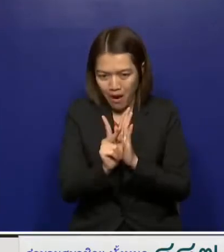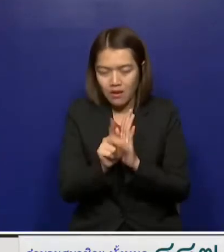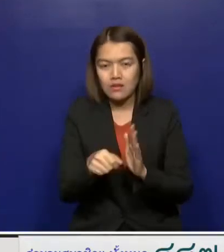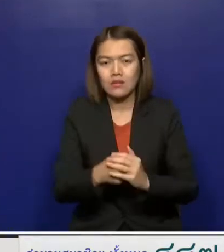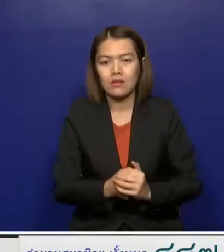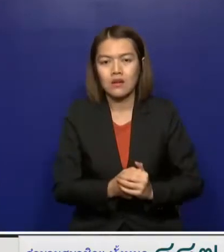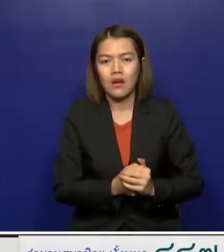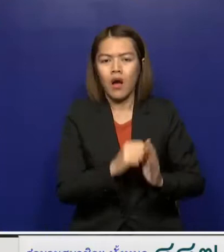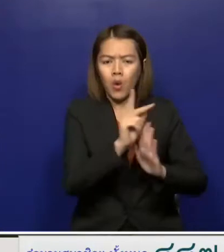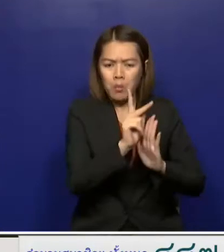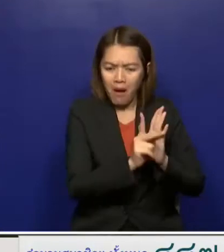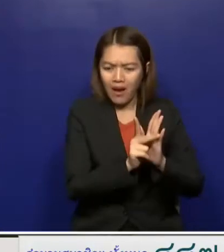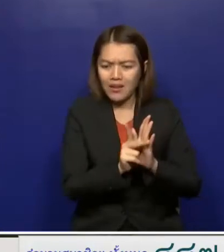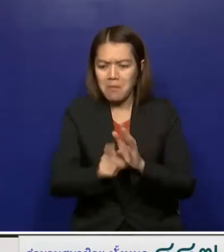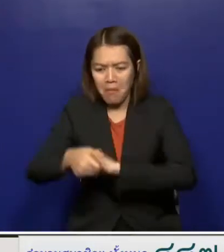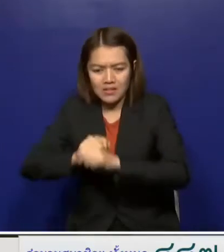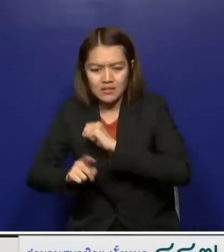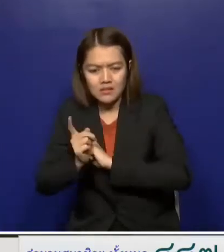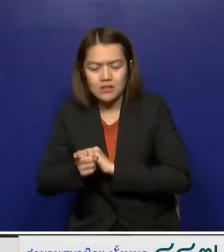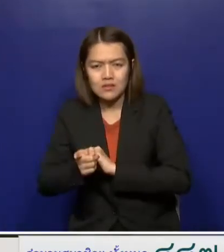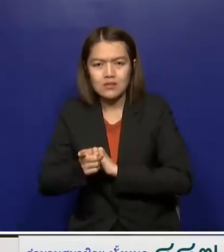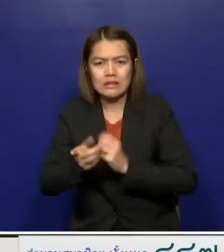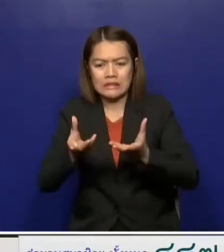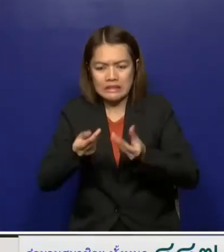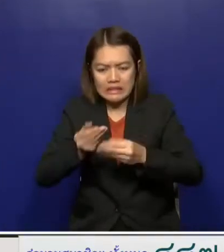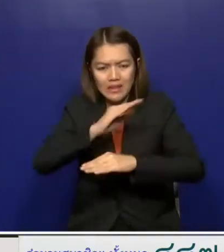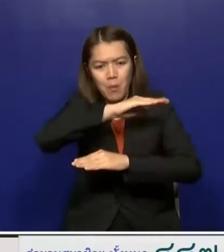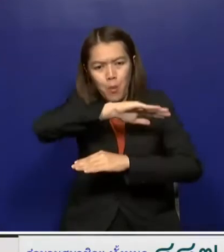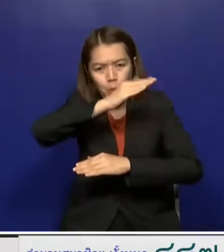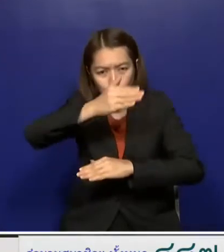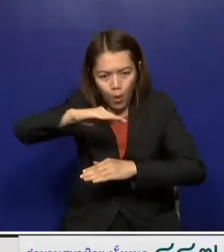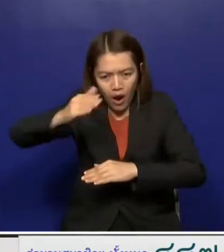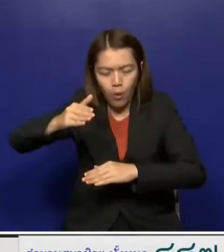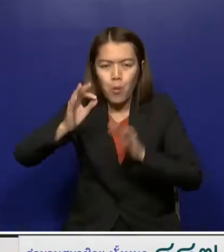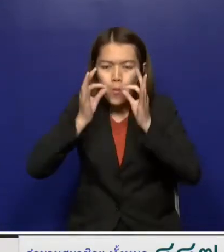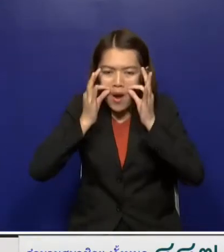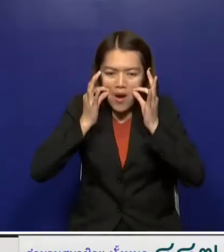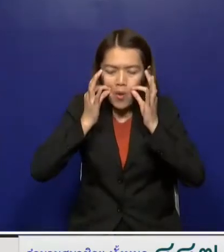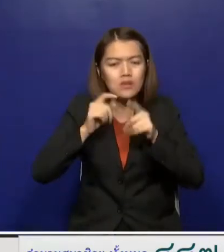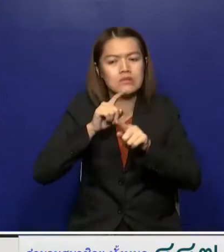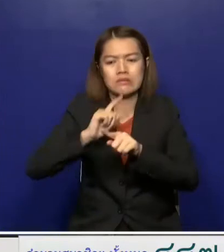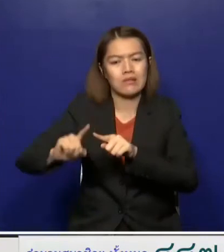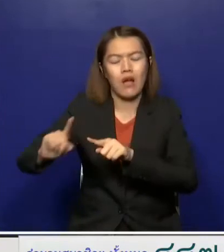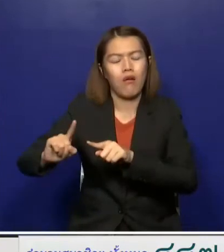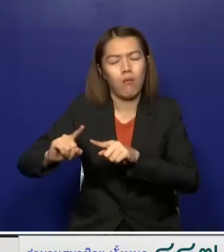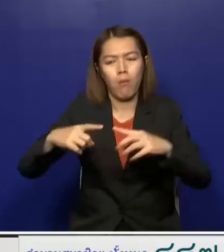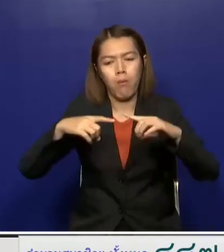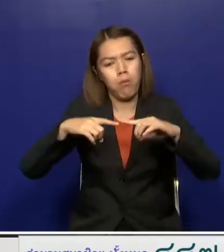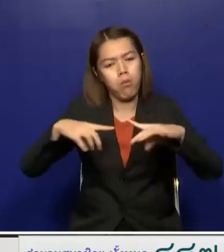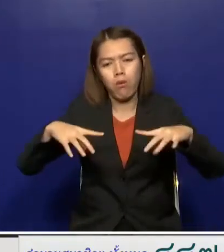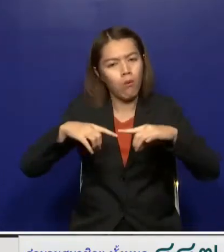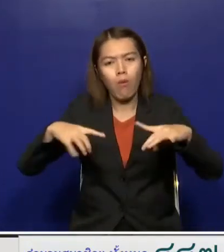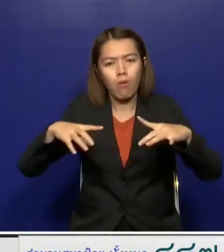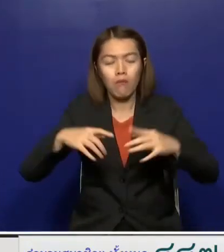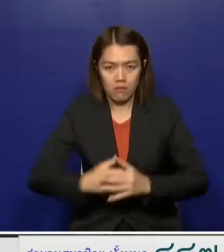าจรงกับข้อกฎหมายในที่ดนที่ราบสูงหรือทนเผาต่ๆมันย้อนแย้งกันมากมัขัดแ้งกัน